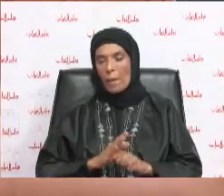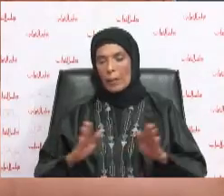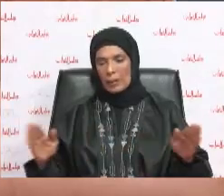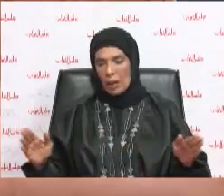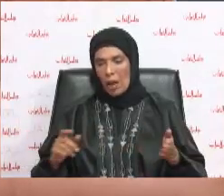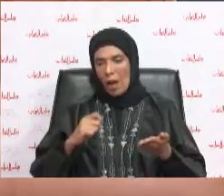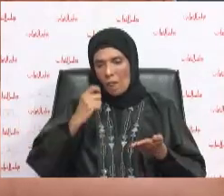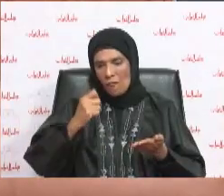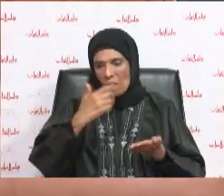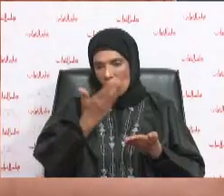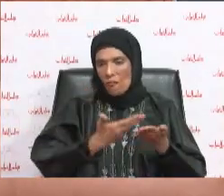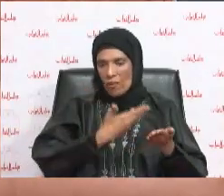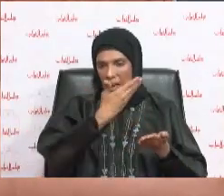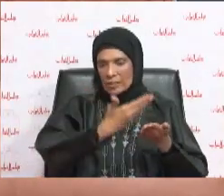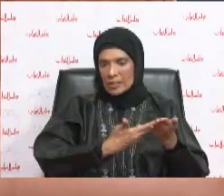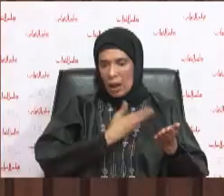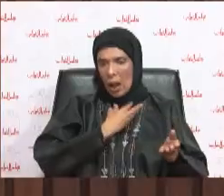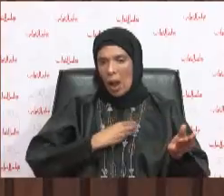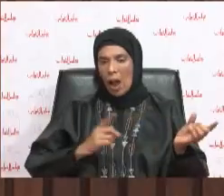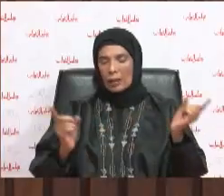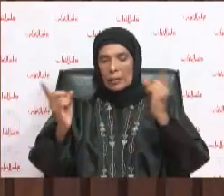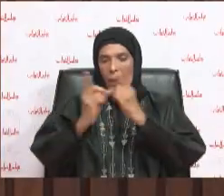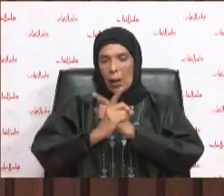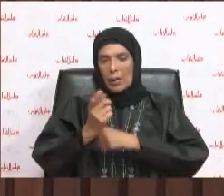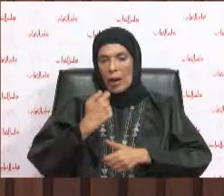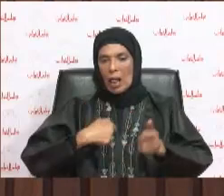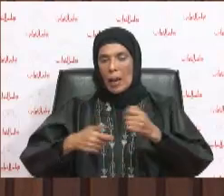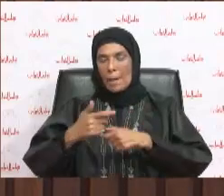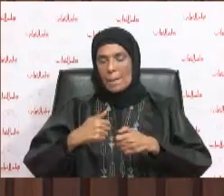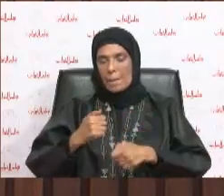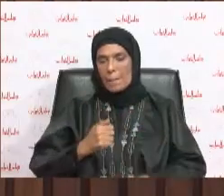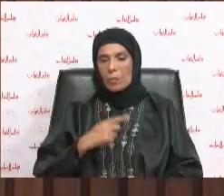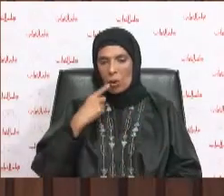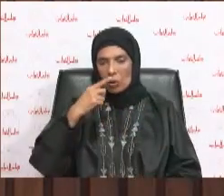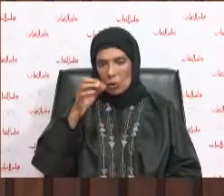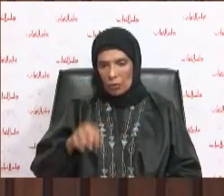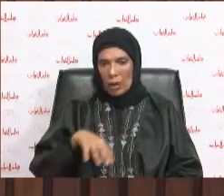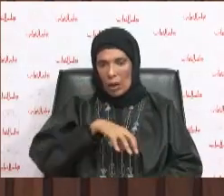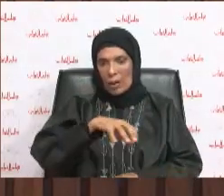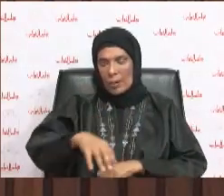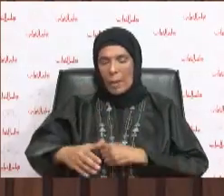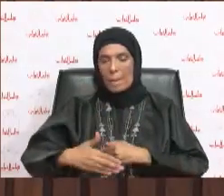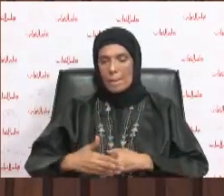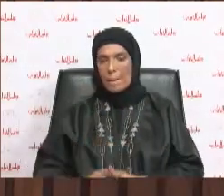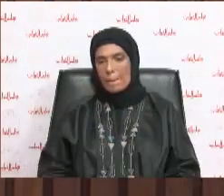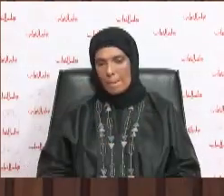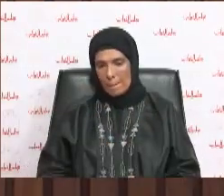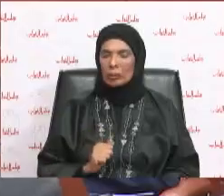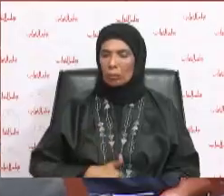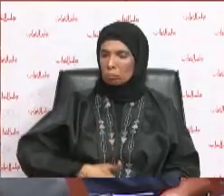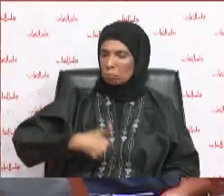للاستثمار في التبادل التجاري بيننا وبينهم. احب ايضا ان اشير ان الدول المجاوره ادخلت